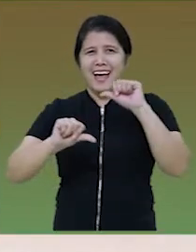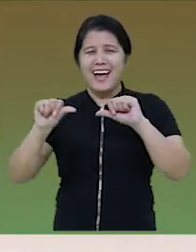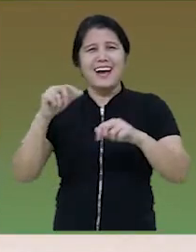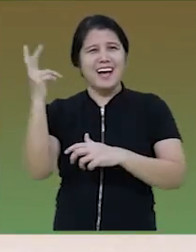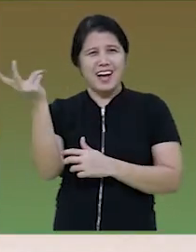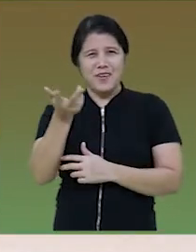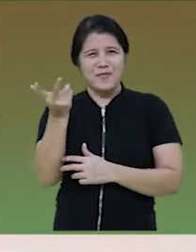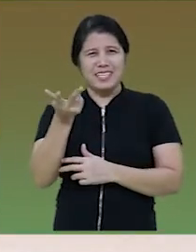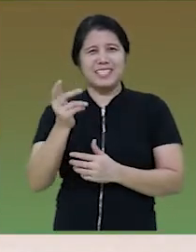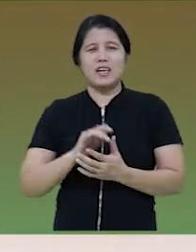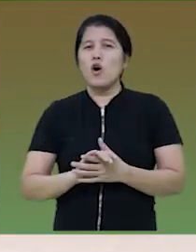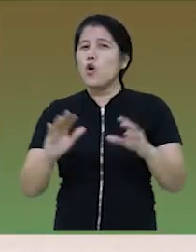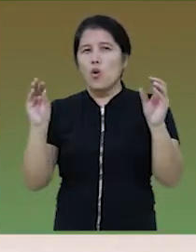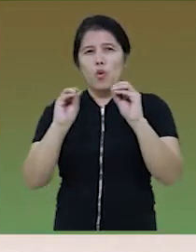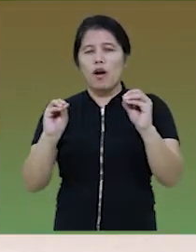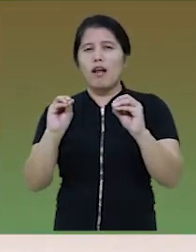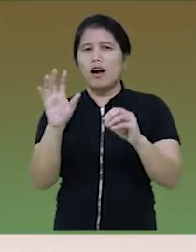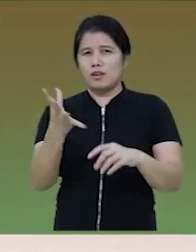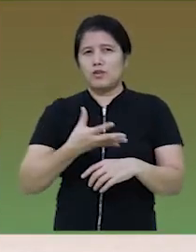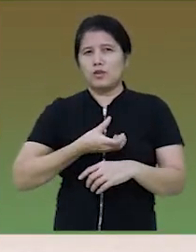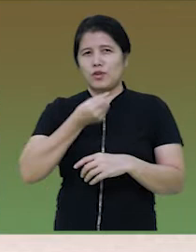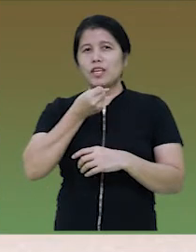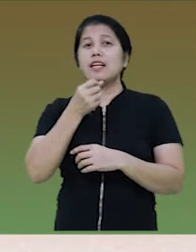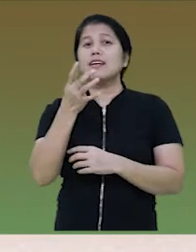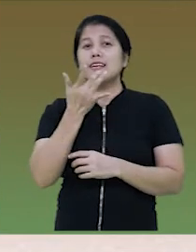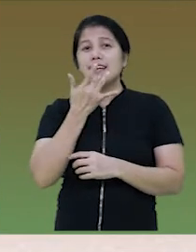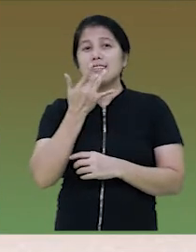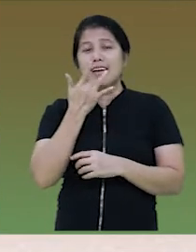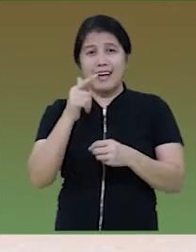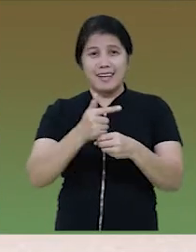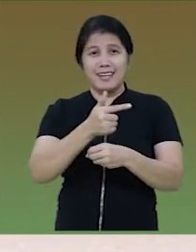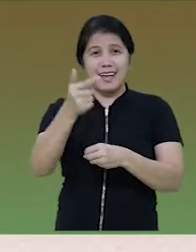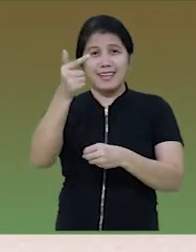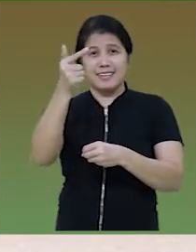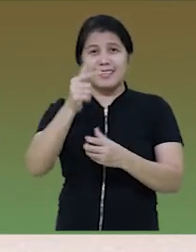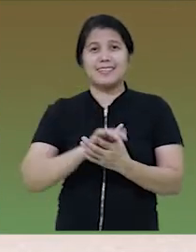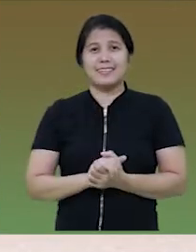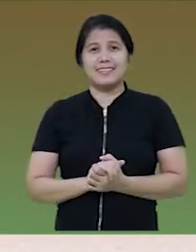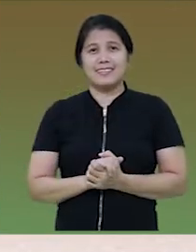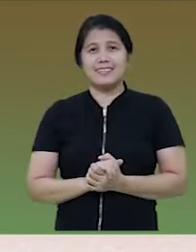Aghamising! Walang sariling lasa ang gas.